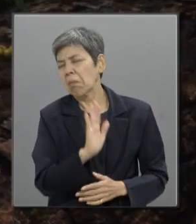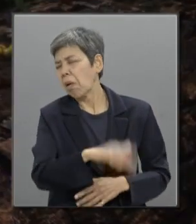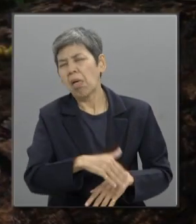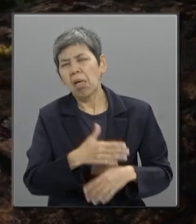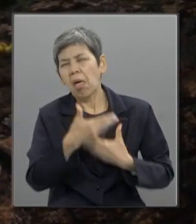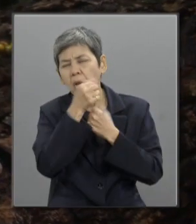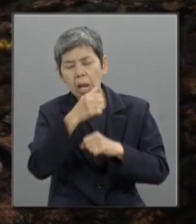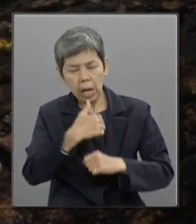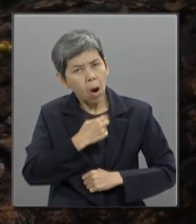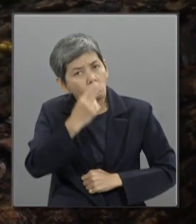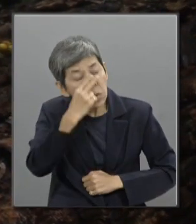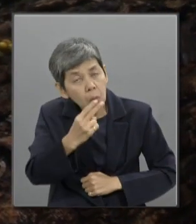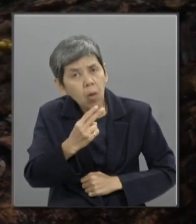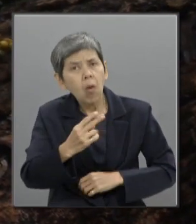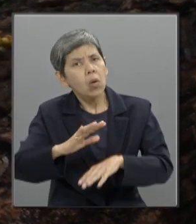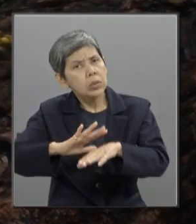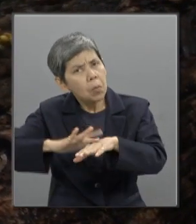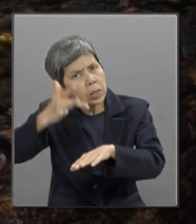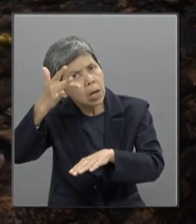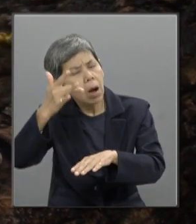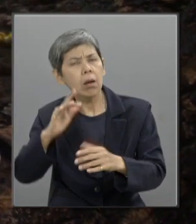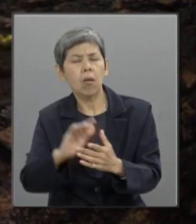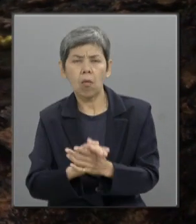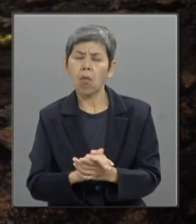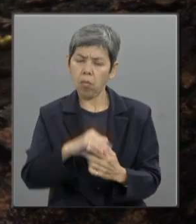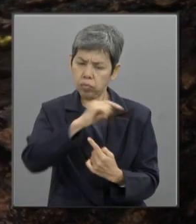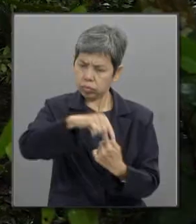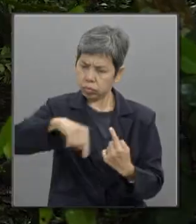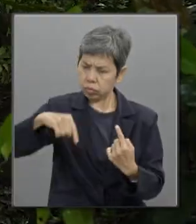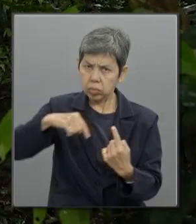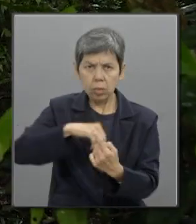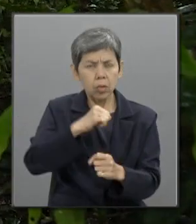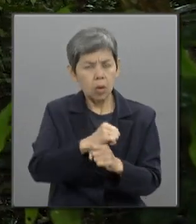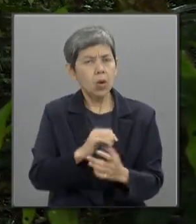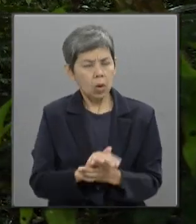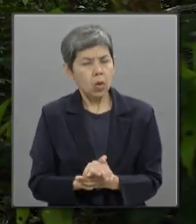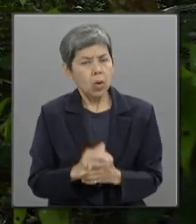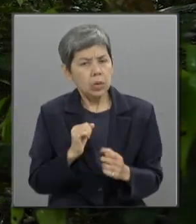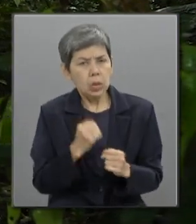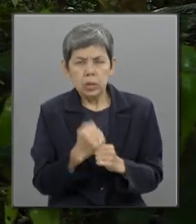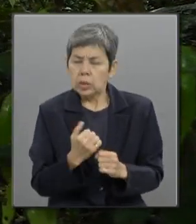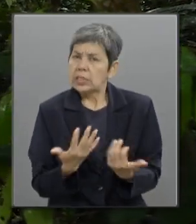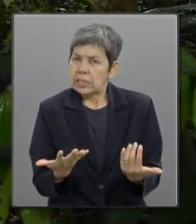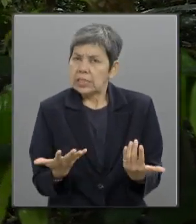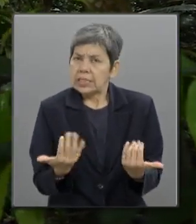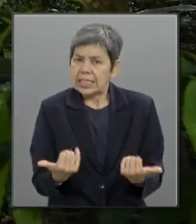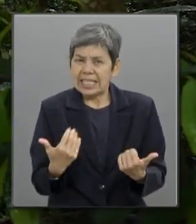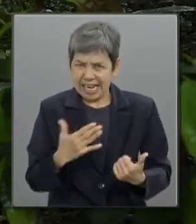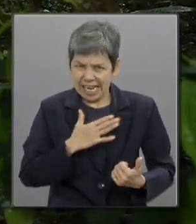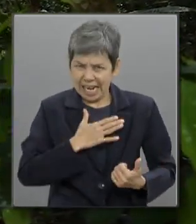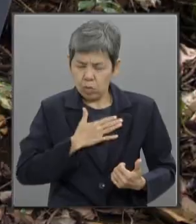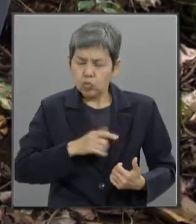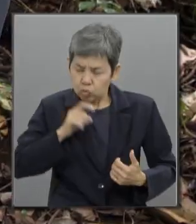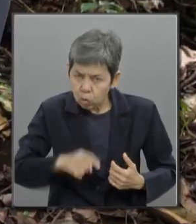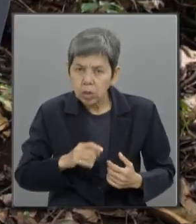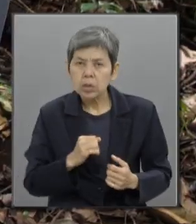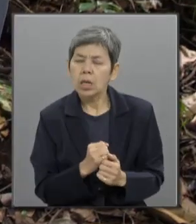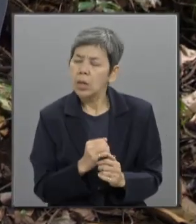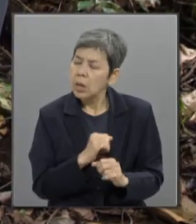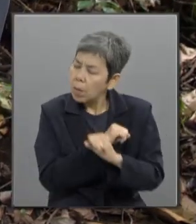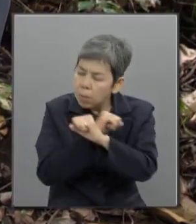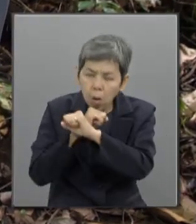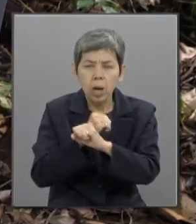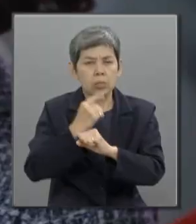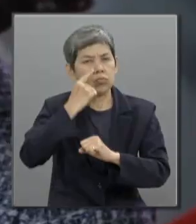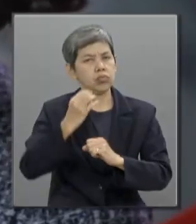วแต่เราเริ่มรู้สึกว่าแบบมันแทบจะเป็นช่วงยุคสุดท้ายแล้วอะที่เราจะรักษาเขา